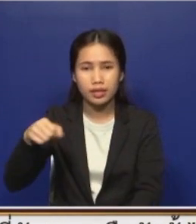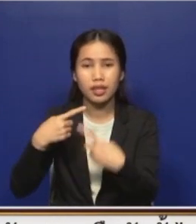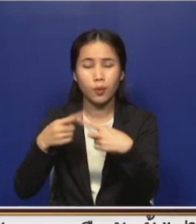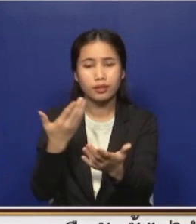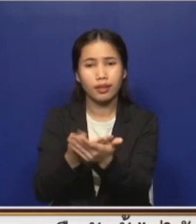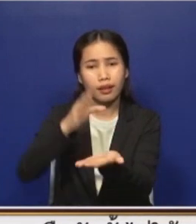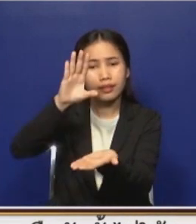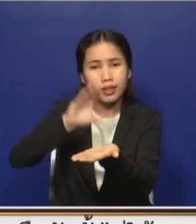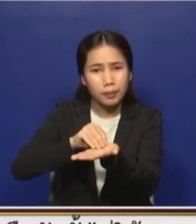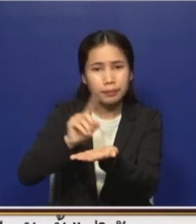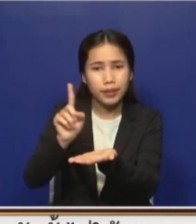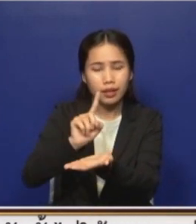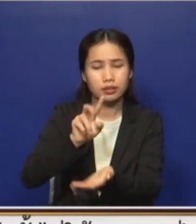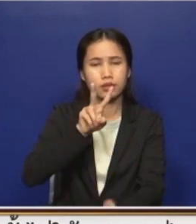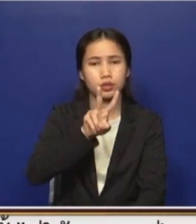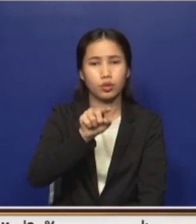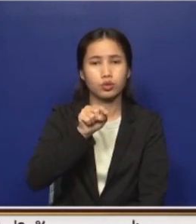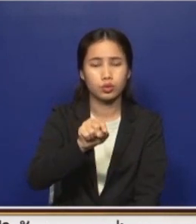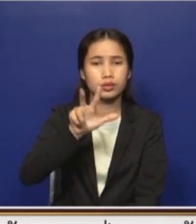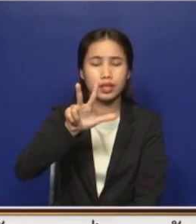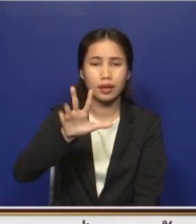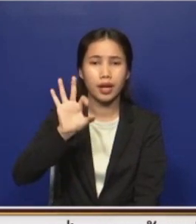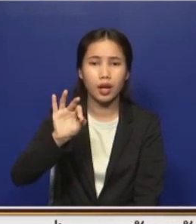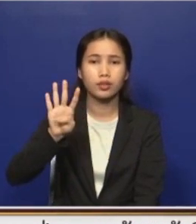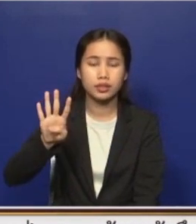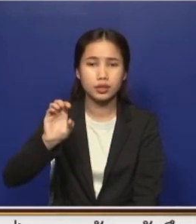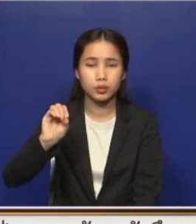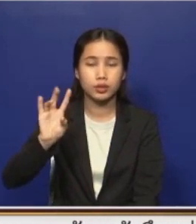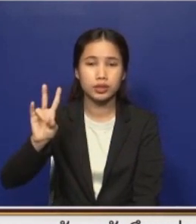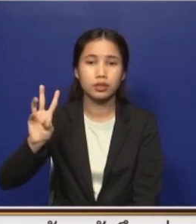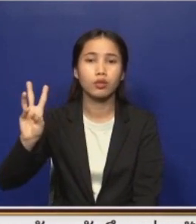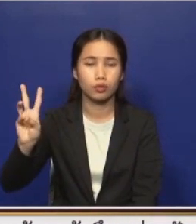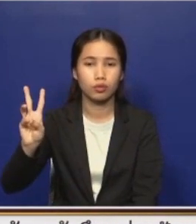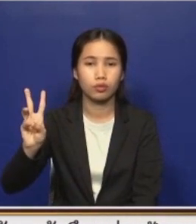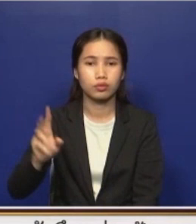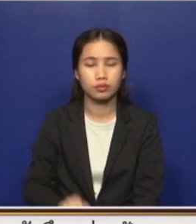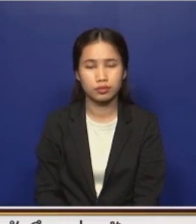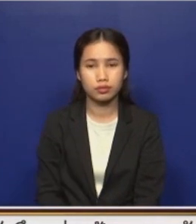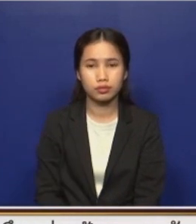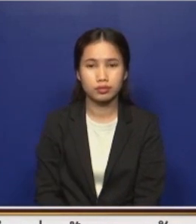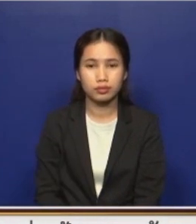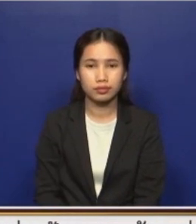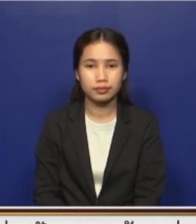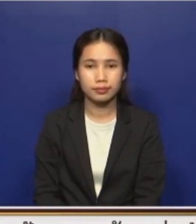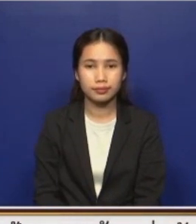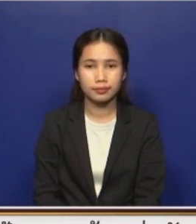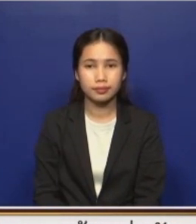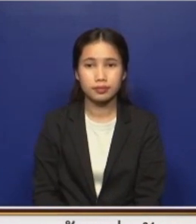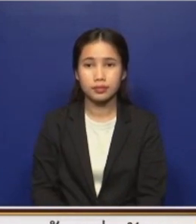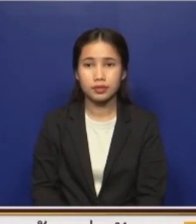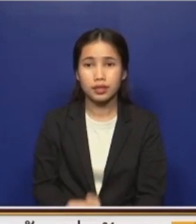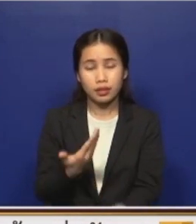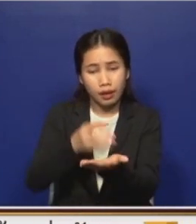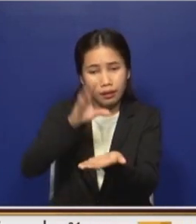469,000 สรุปนะฮะปีนี้ถ้าเราไม่กู้โน่นแปะนี่แปะโน่นตัด